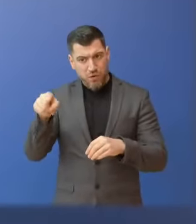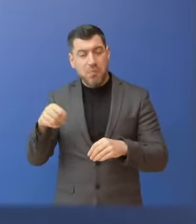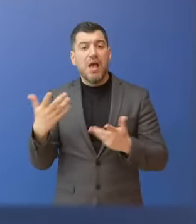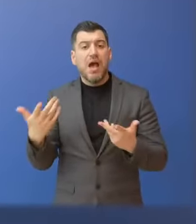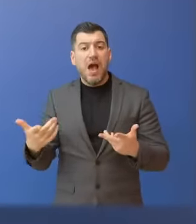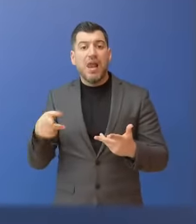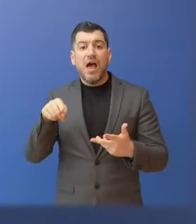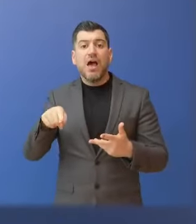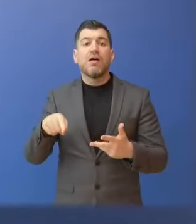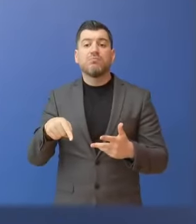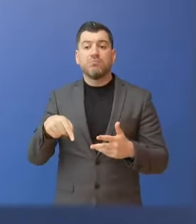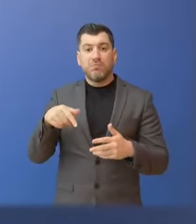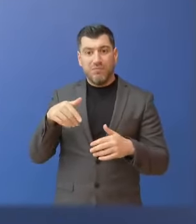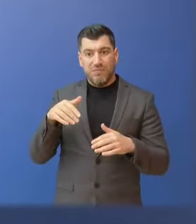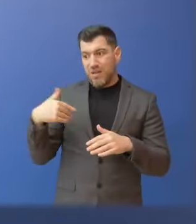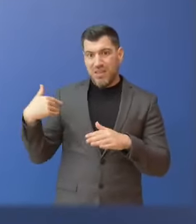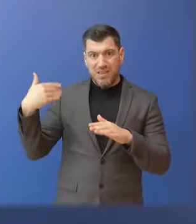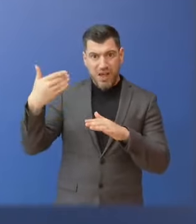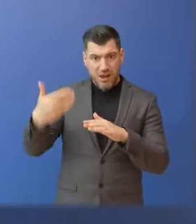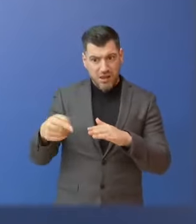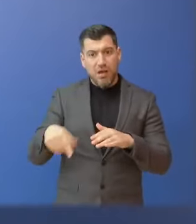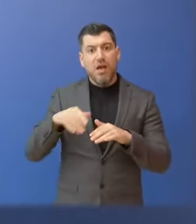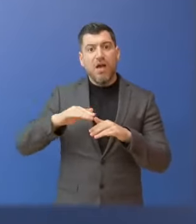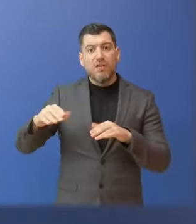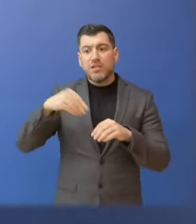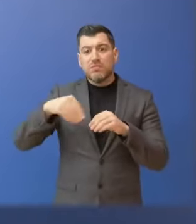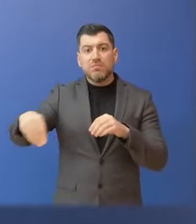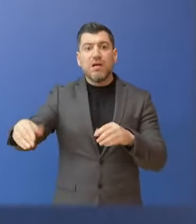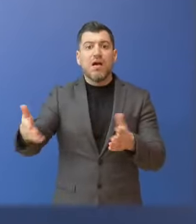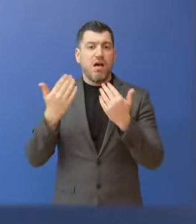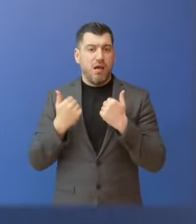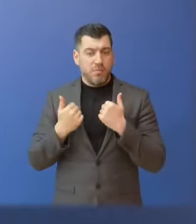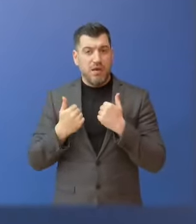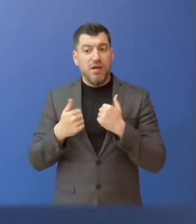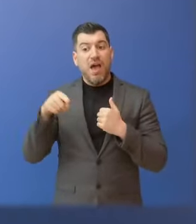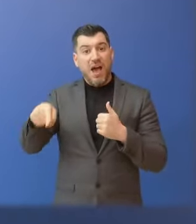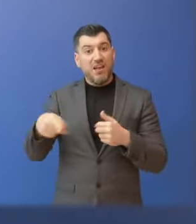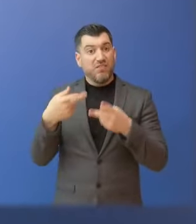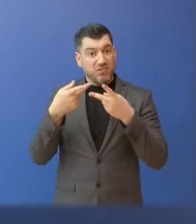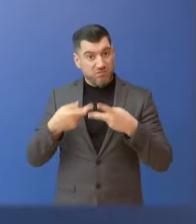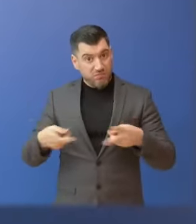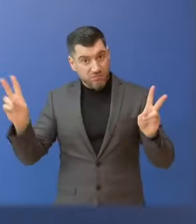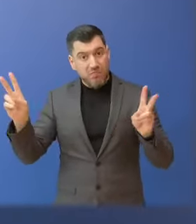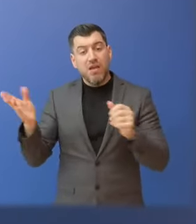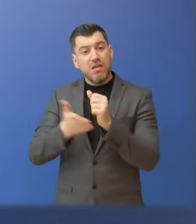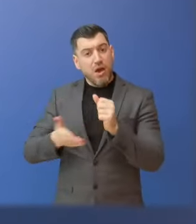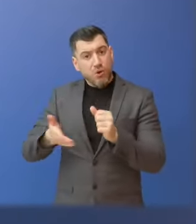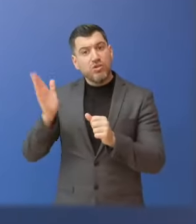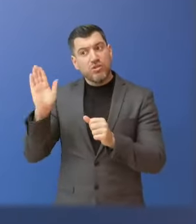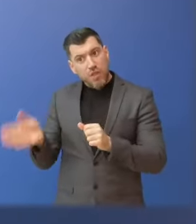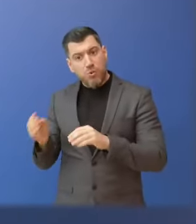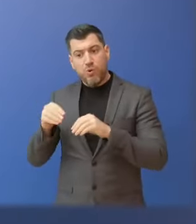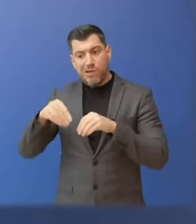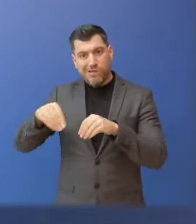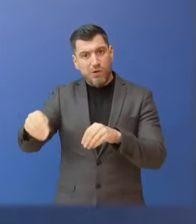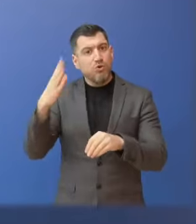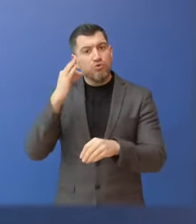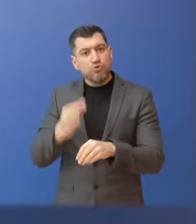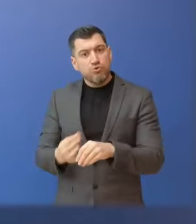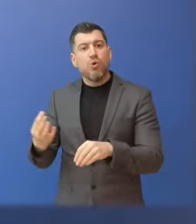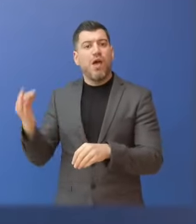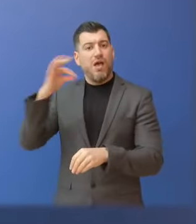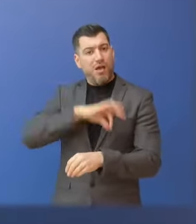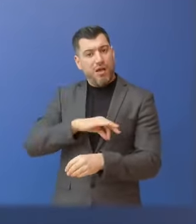μπορέσουν να αποδεσμευτούν πρόσθετες εκτάσεις για καλλιέργεια έτσι ώστε οι αγρότες μας να έχουν πρόσθετο εισόδημα και από την πώληση των προϊόντων